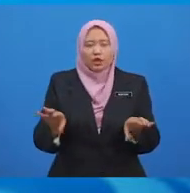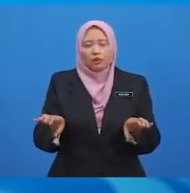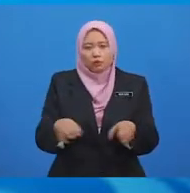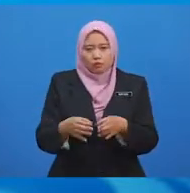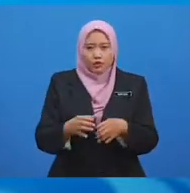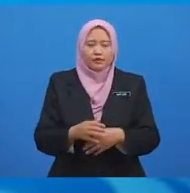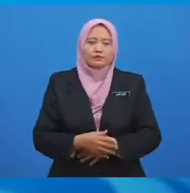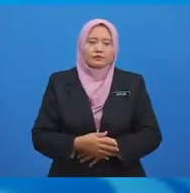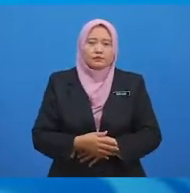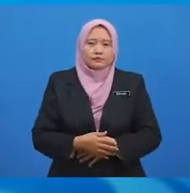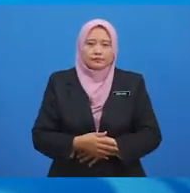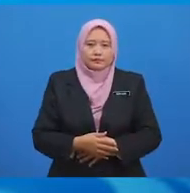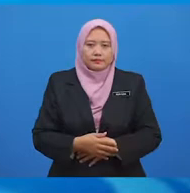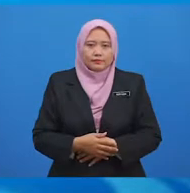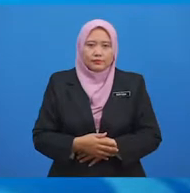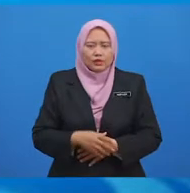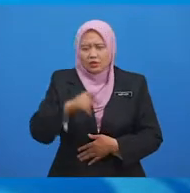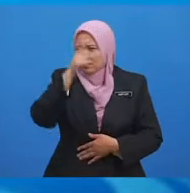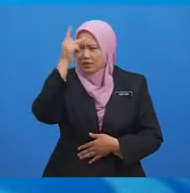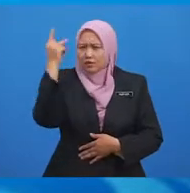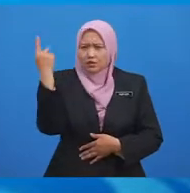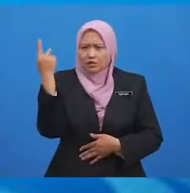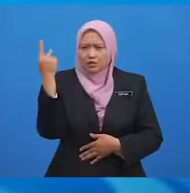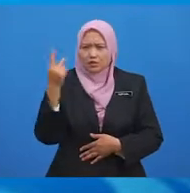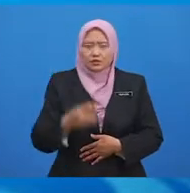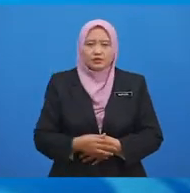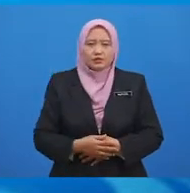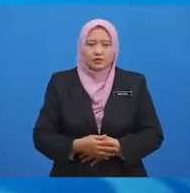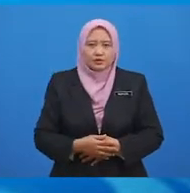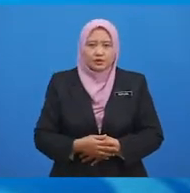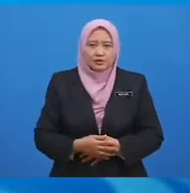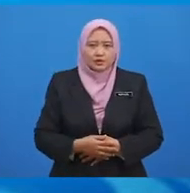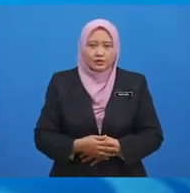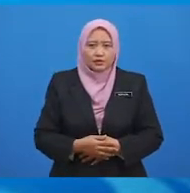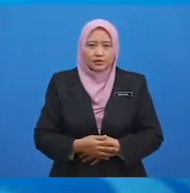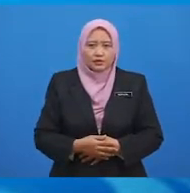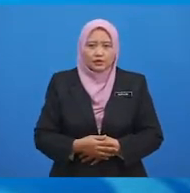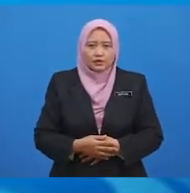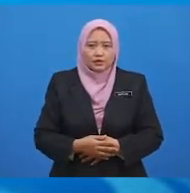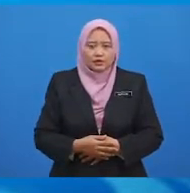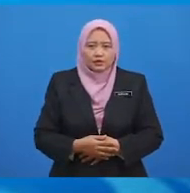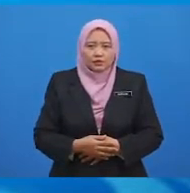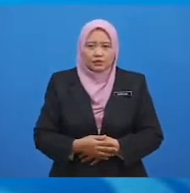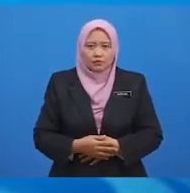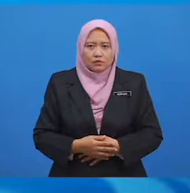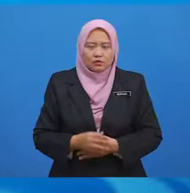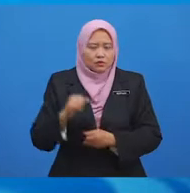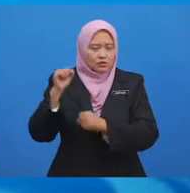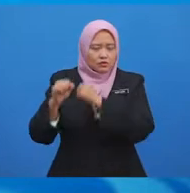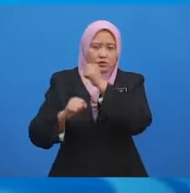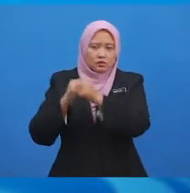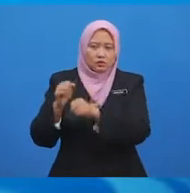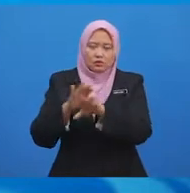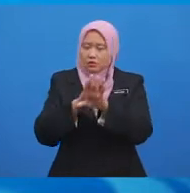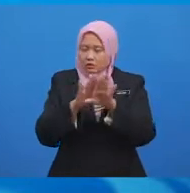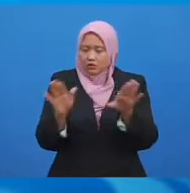dan dicontohi kerana sikap ini merupakan sikap yang tidak